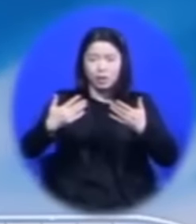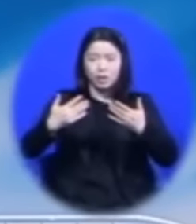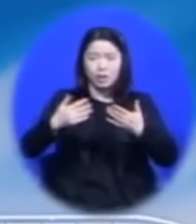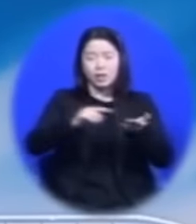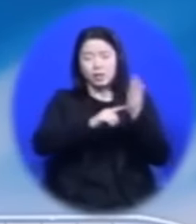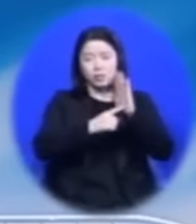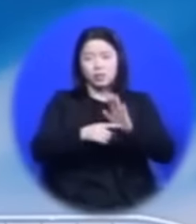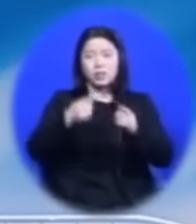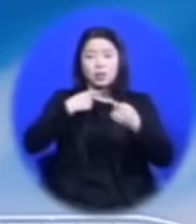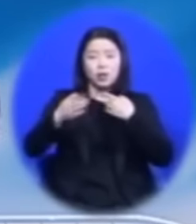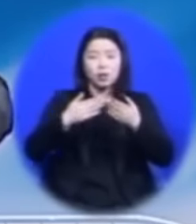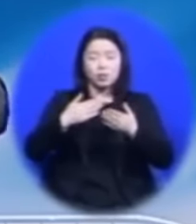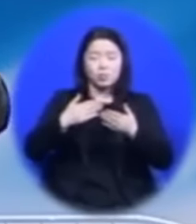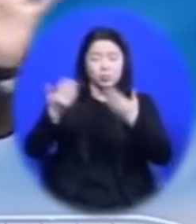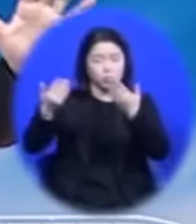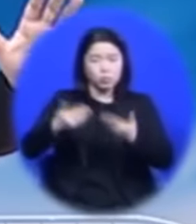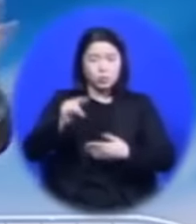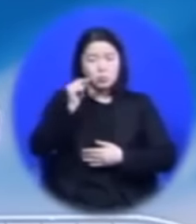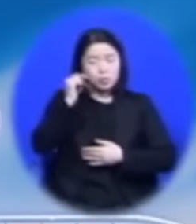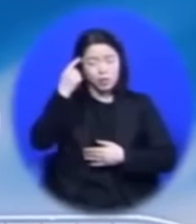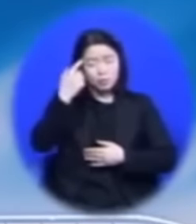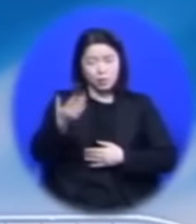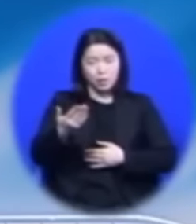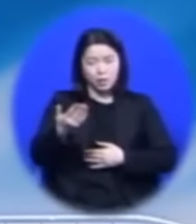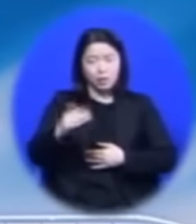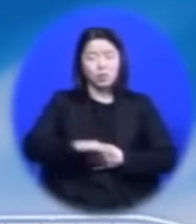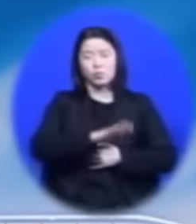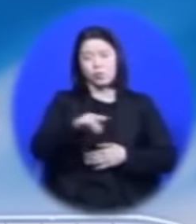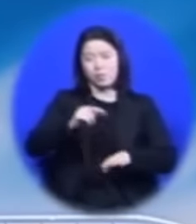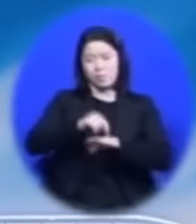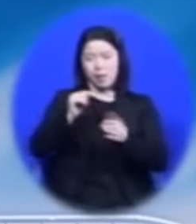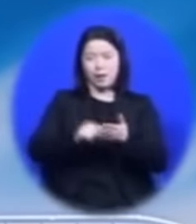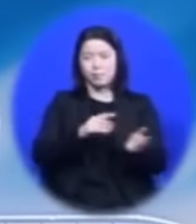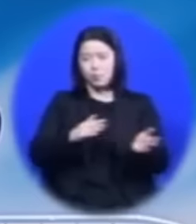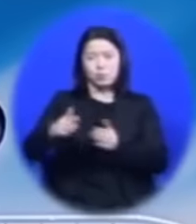해주지 못하실까요? 마음이 준비가 안 돼 있어서 그렇습니다.